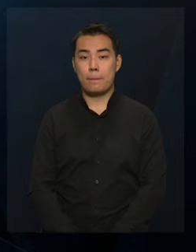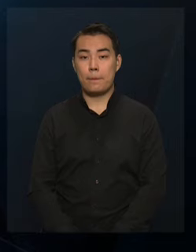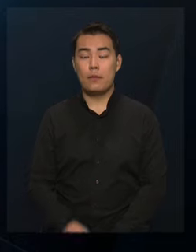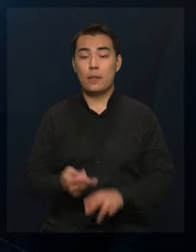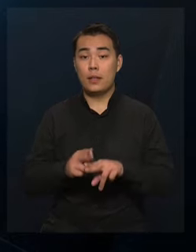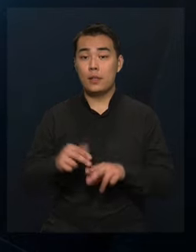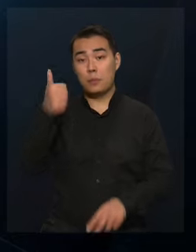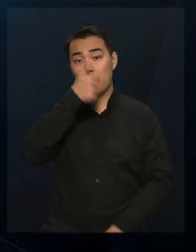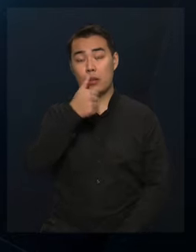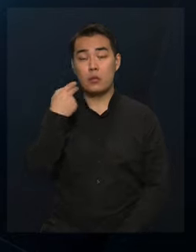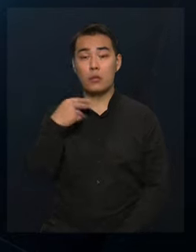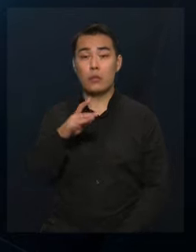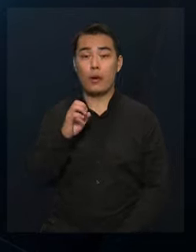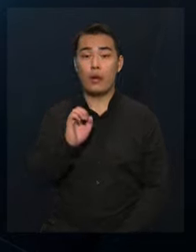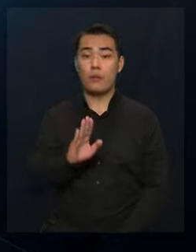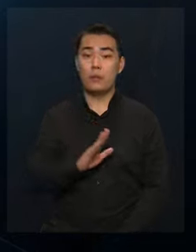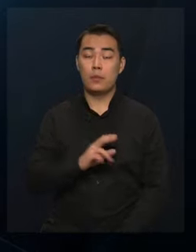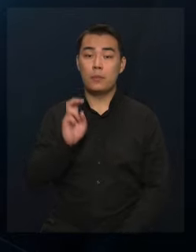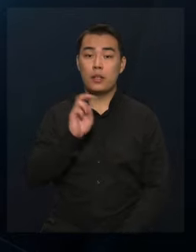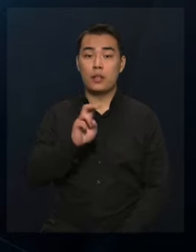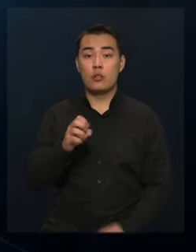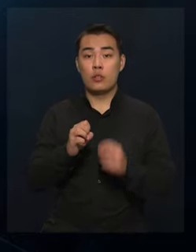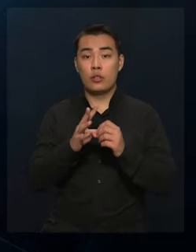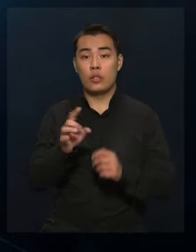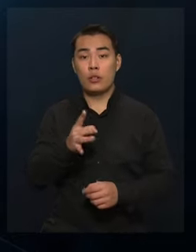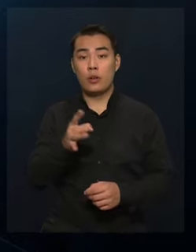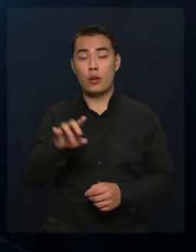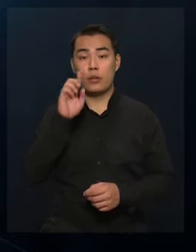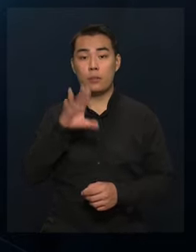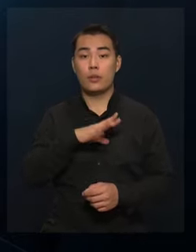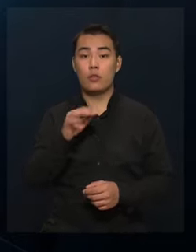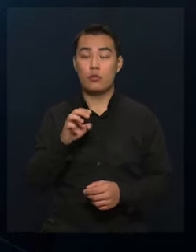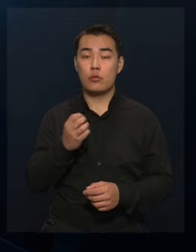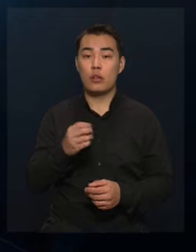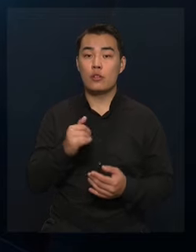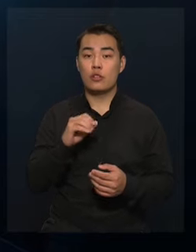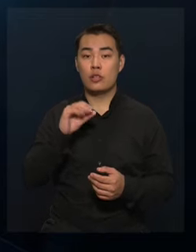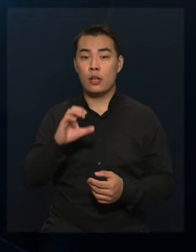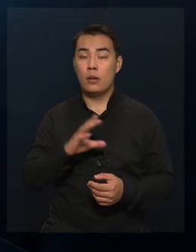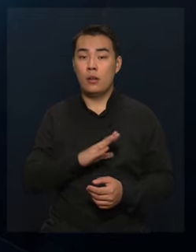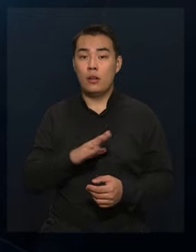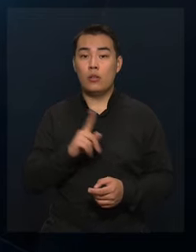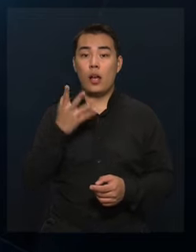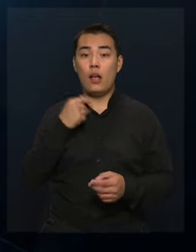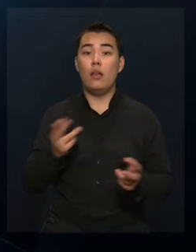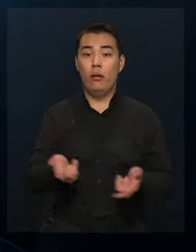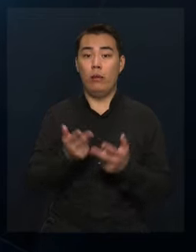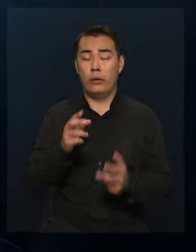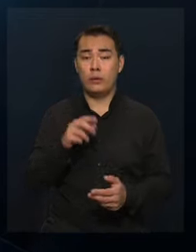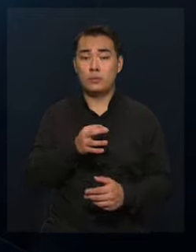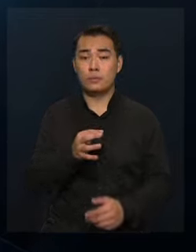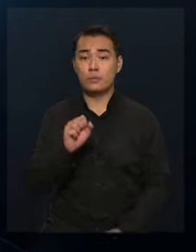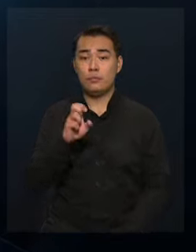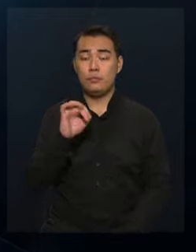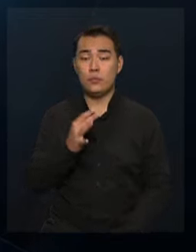В этом году Касым-Жомарт Токаев посетил 14 регионов страны. Но были поводы и чрезвычайные. Например, во время пожара в области Абай, когда